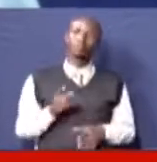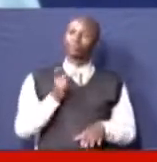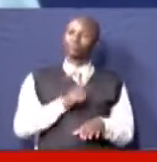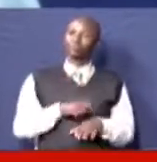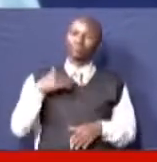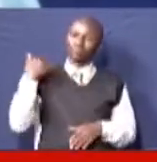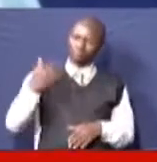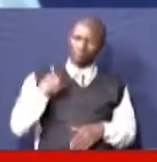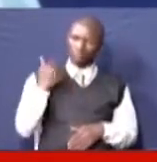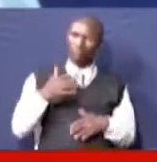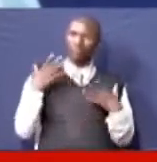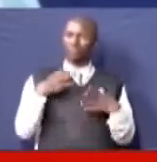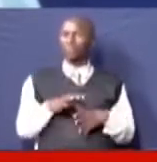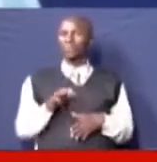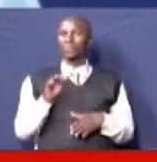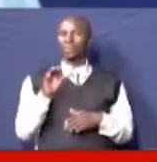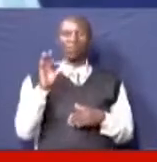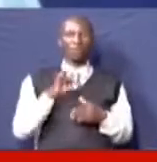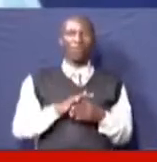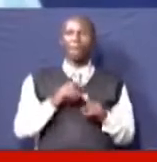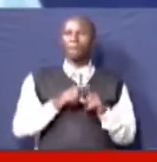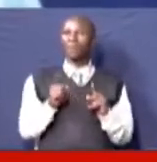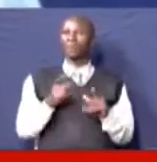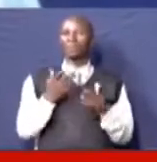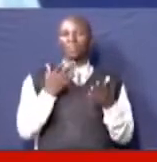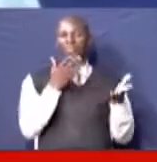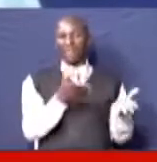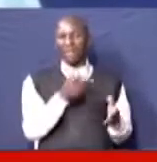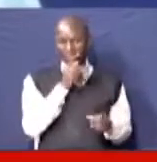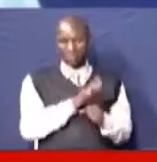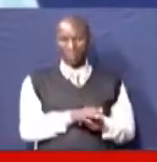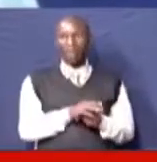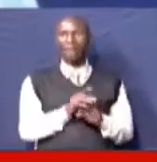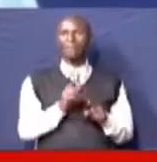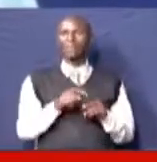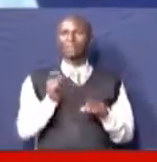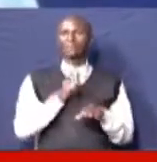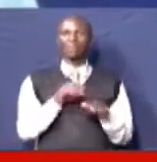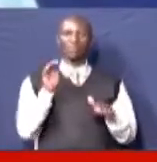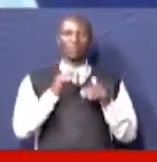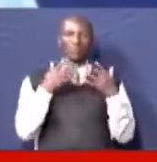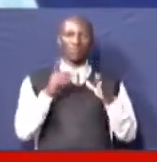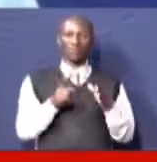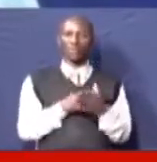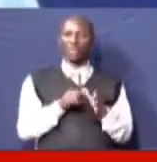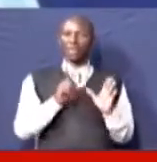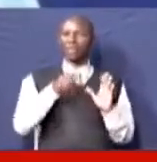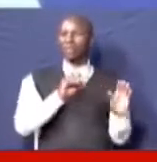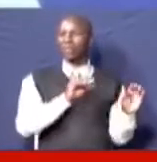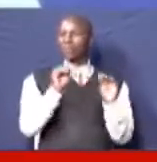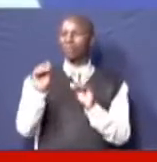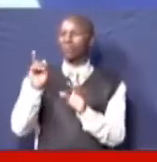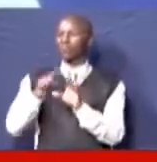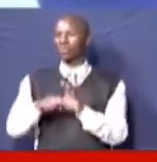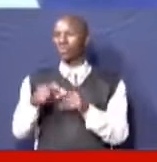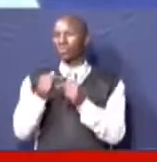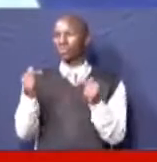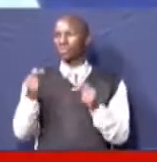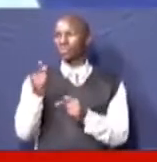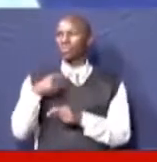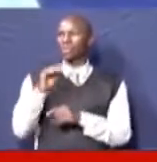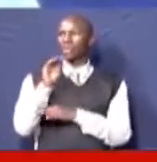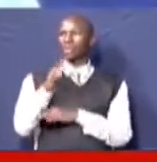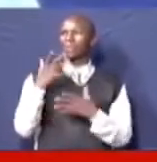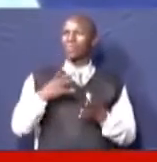na kabinda, aume maka mwiti ya kula, maitu ya meva, na maa mino kunuwa kula, maitu yuko kumawo the men together. So ti kulia